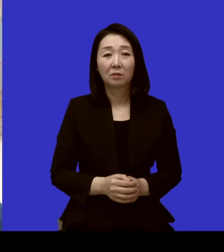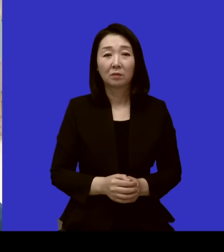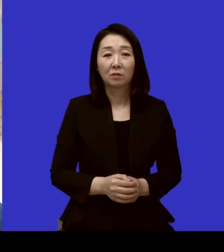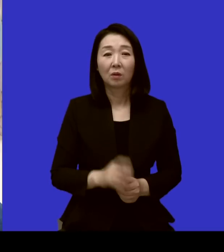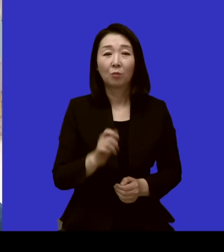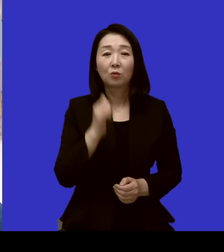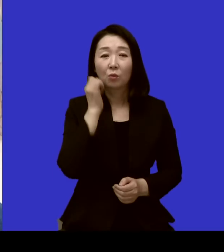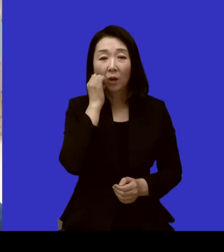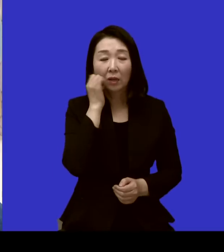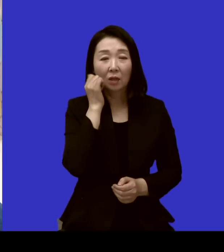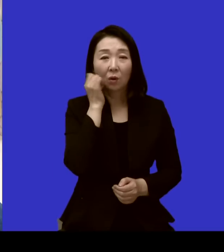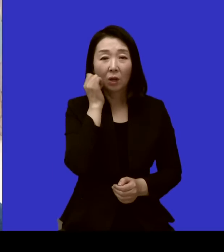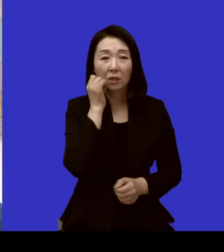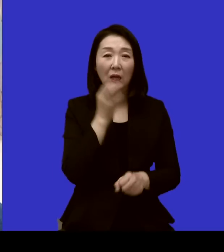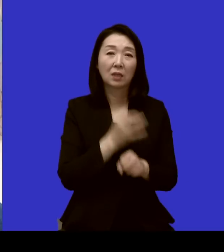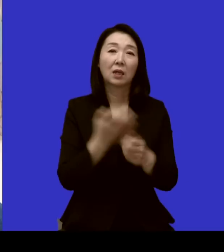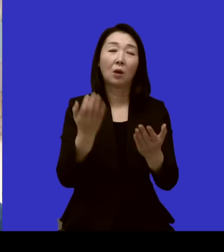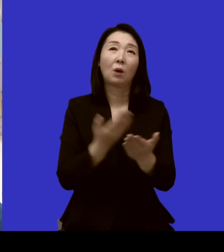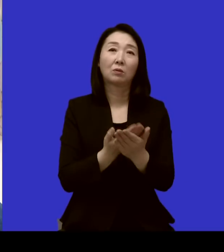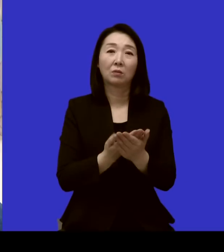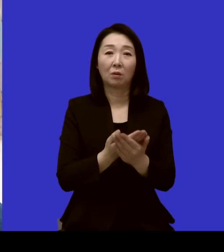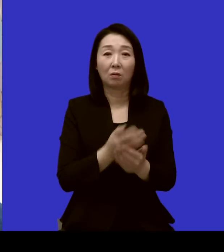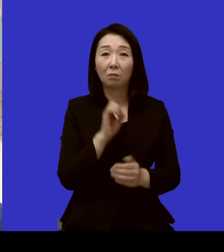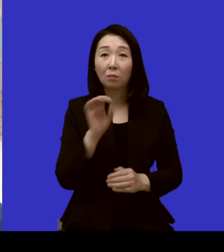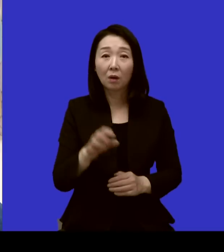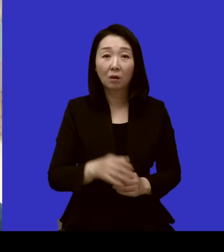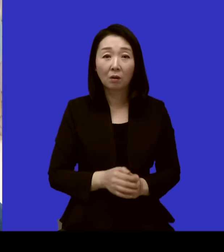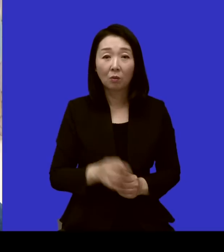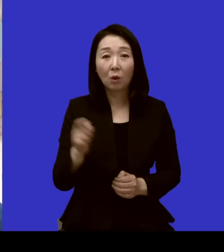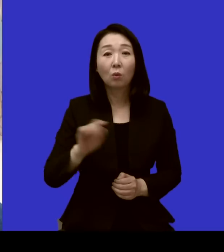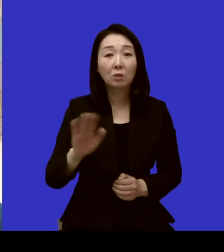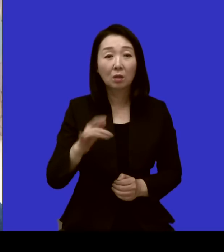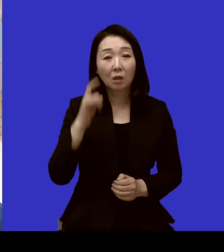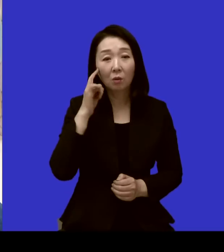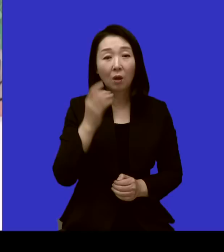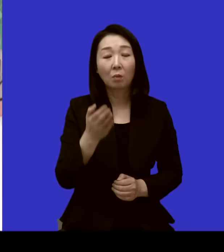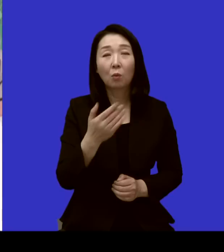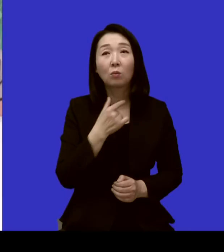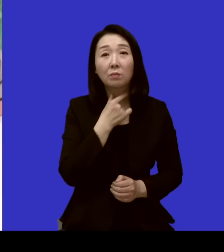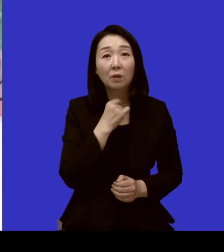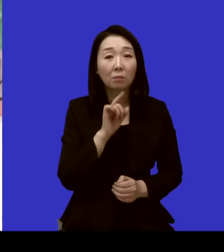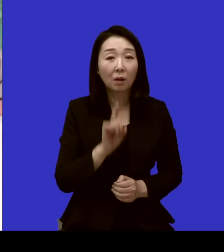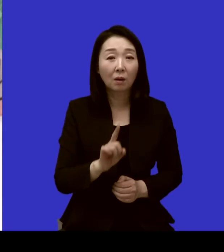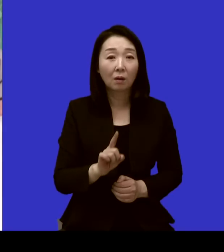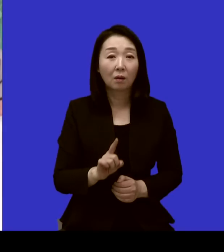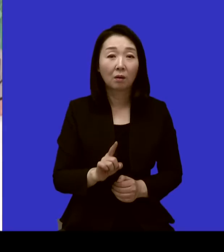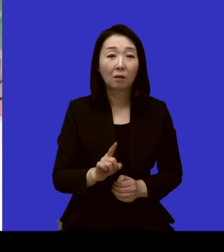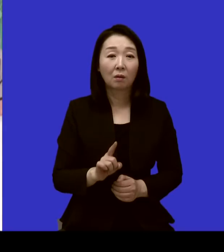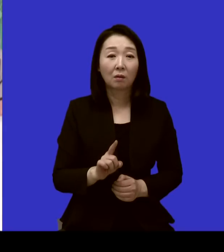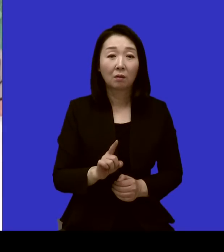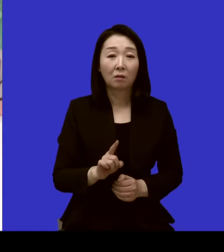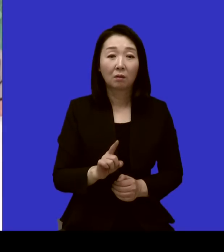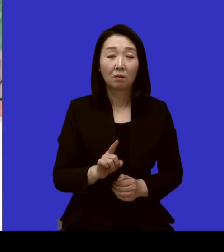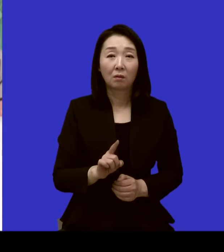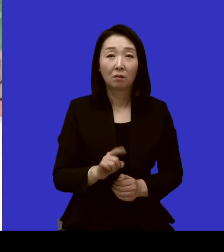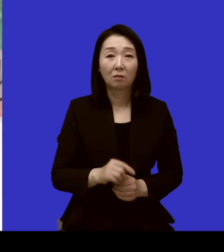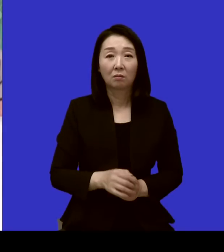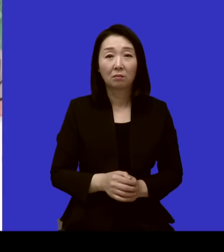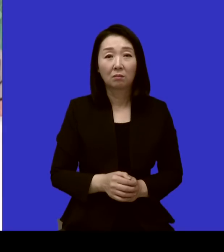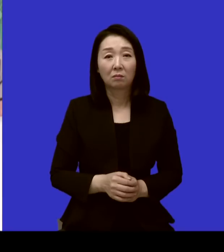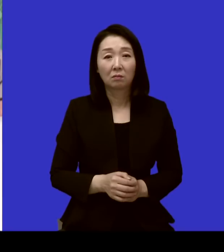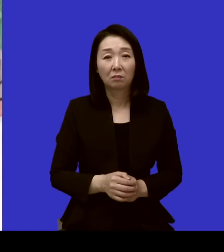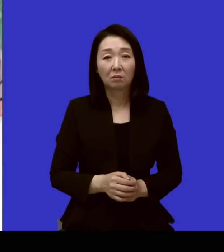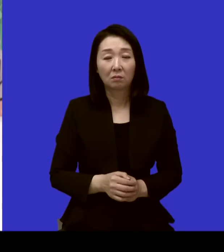과자 사다 누나 달라고? 사와요, 언니 사와요. 왜 안 와요? 먹고 싶어 죽겠어요. 이렇게 이모티콘을 쓰고